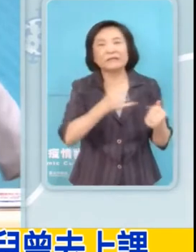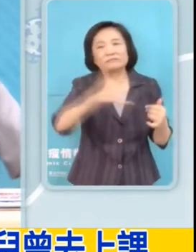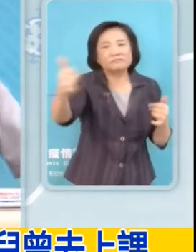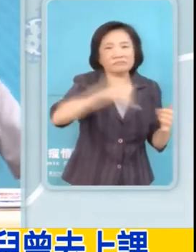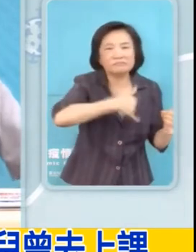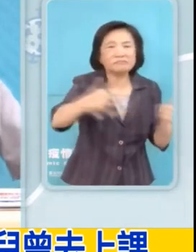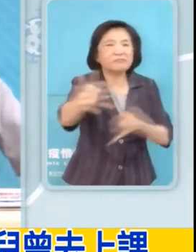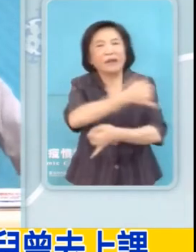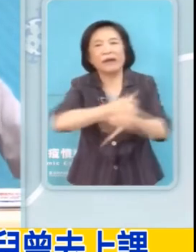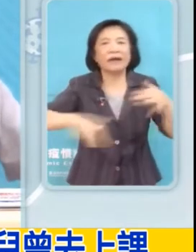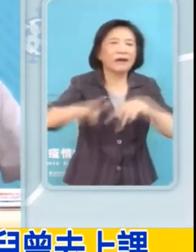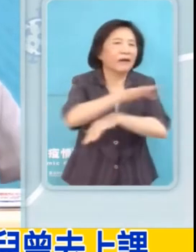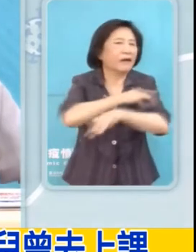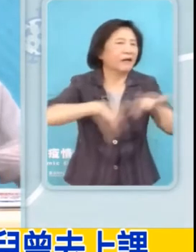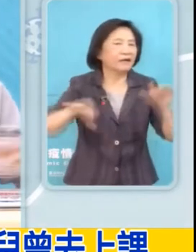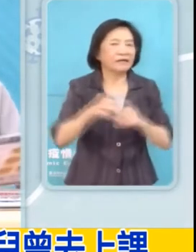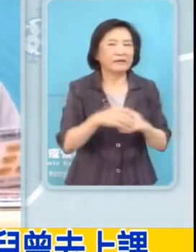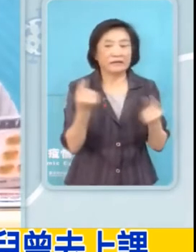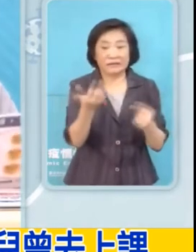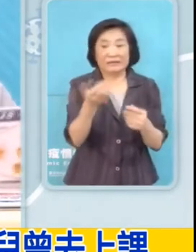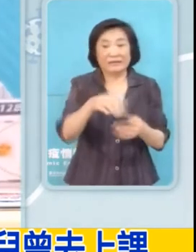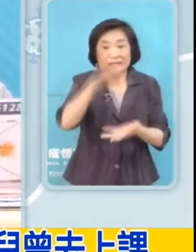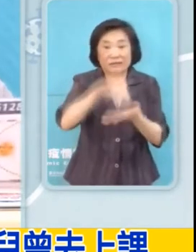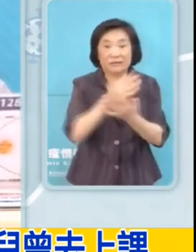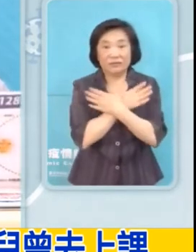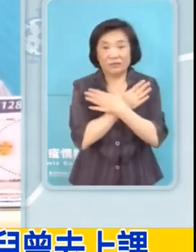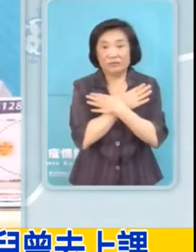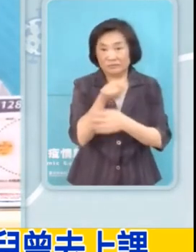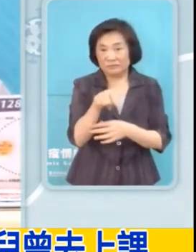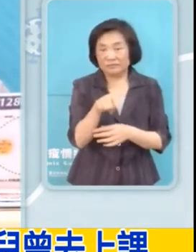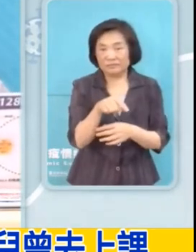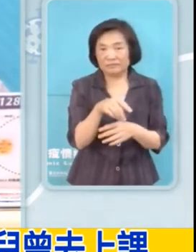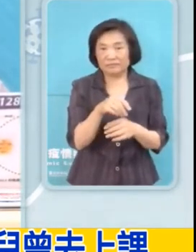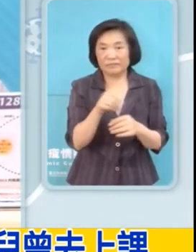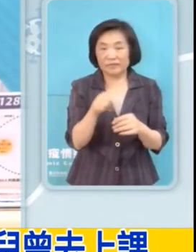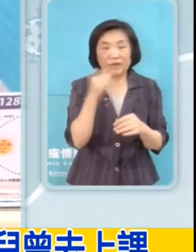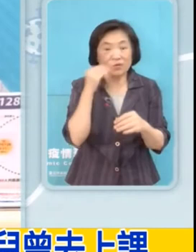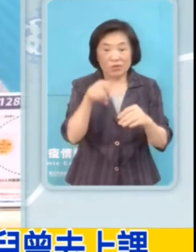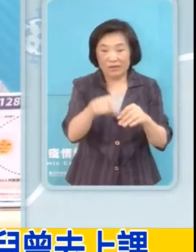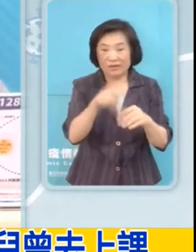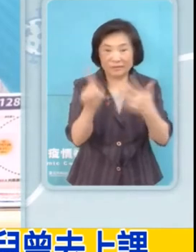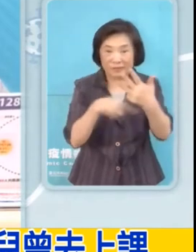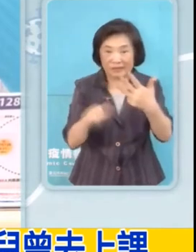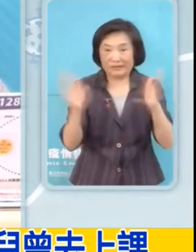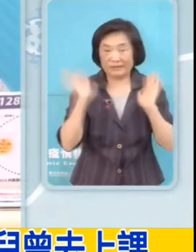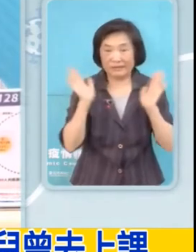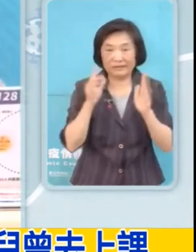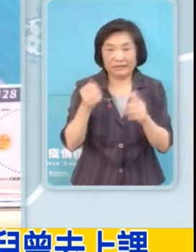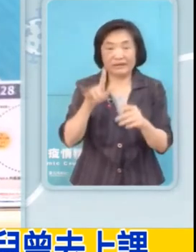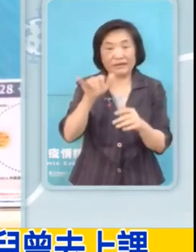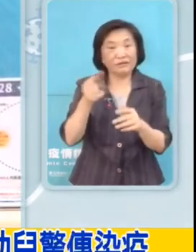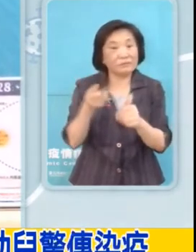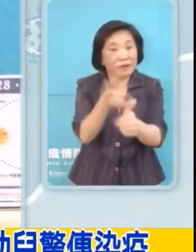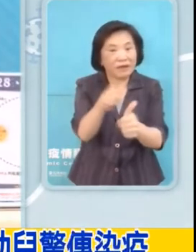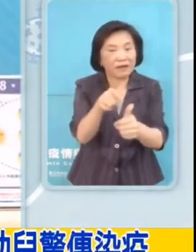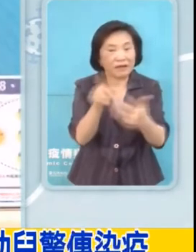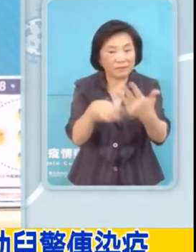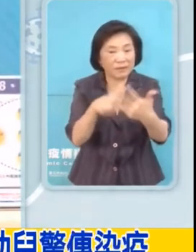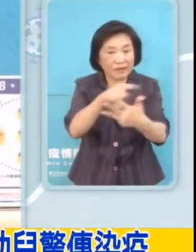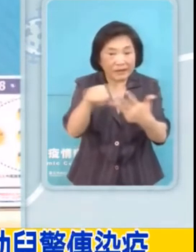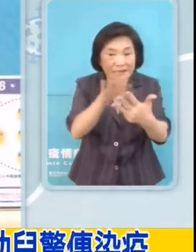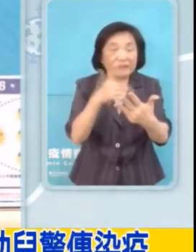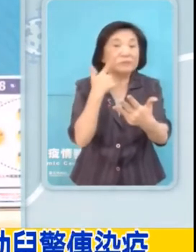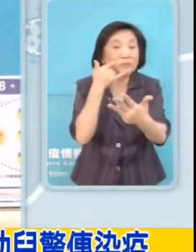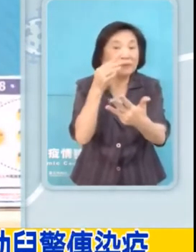影响。所以像这个幼稚园的这个案例，你知道吗？这8位，如果8位小朋友，我们现在都知道这8位小朋友的家